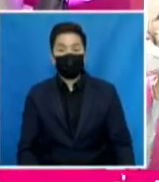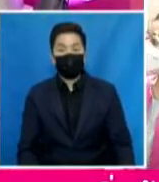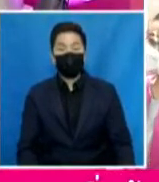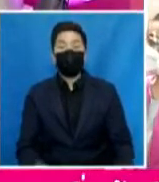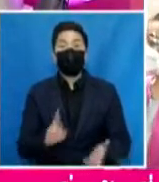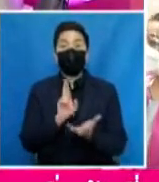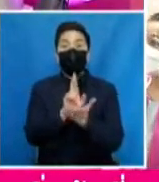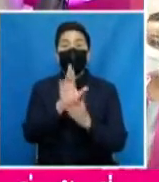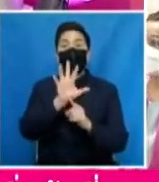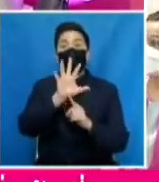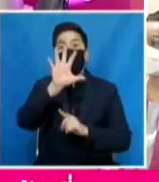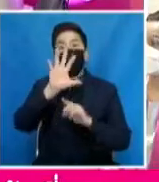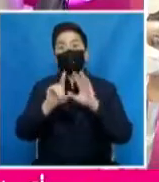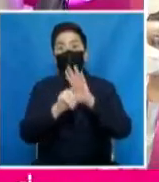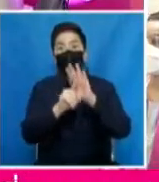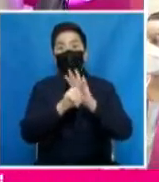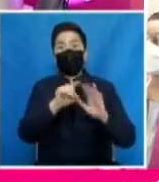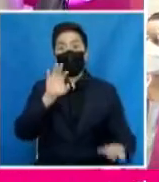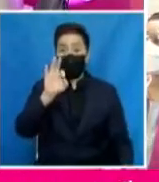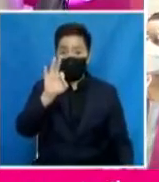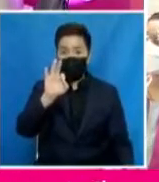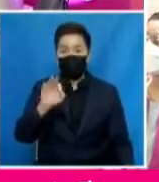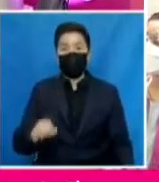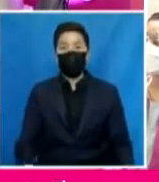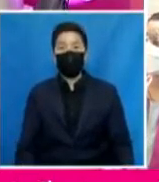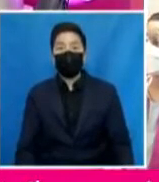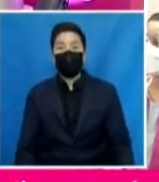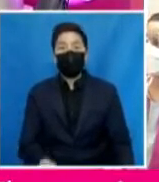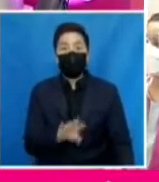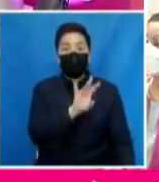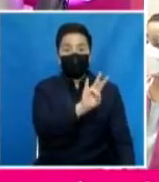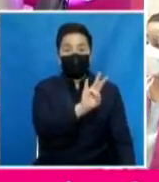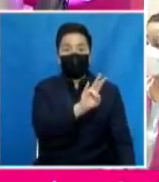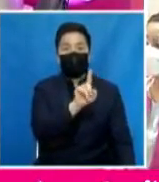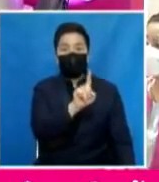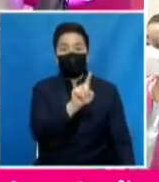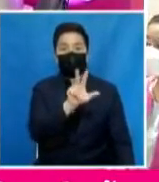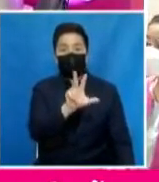อันดับที่5หมุนครั้งที่9เลขที่ออก